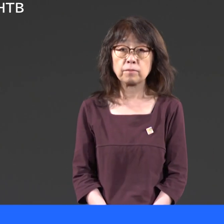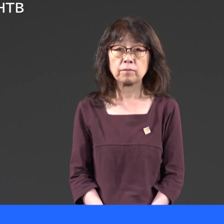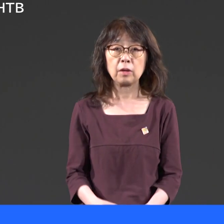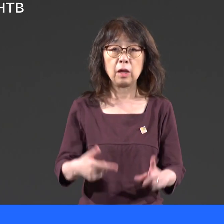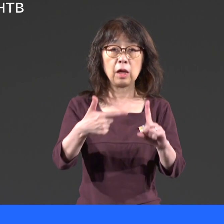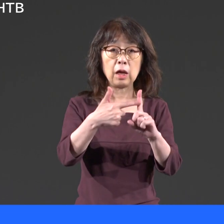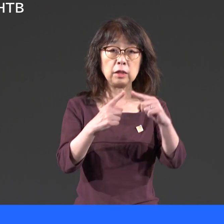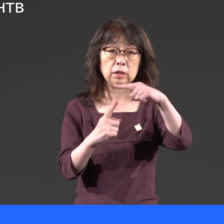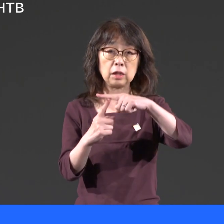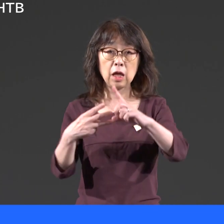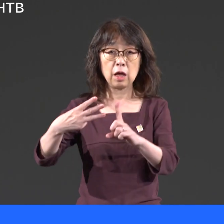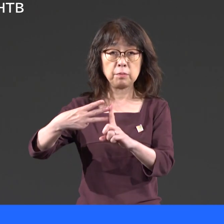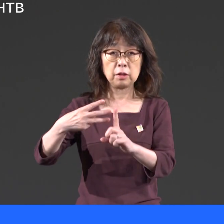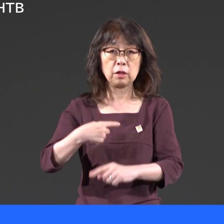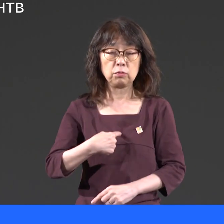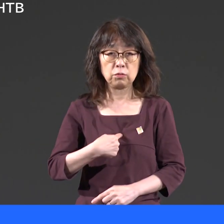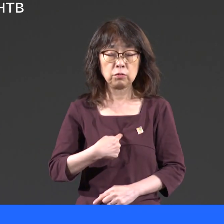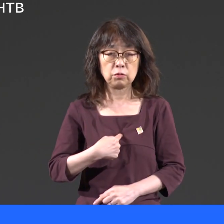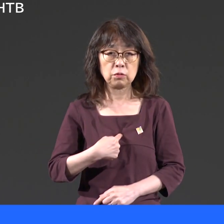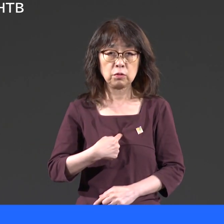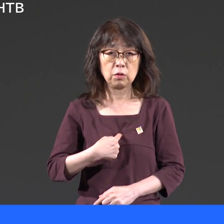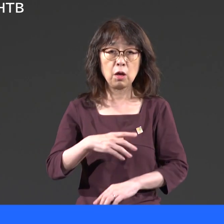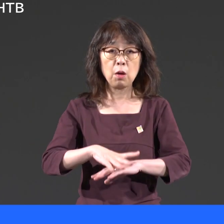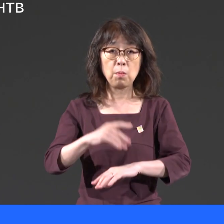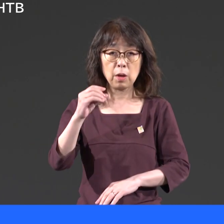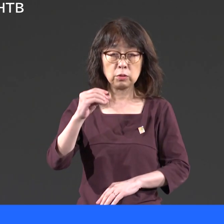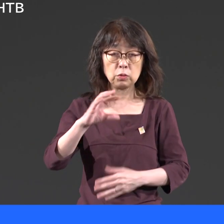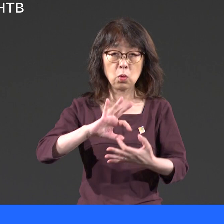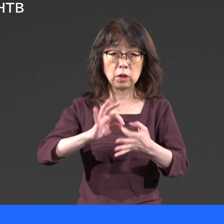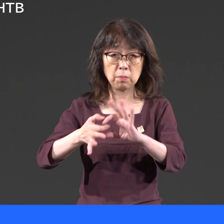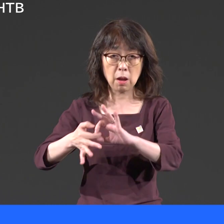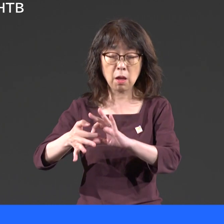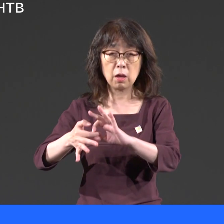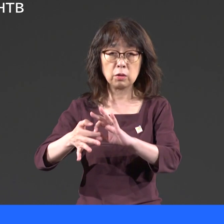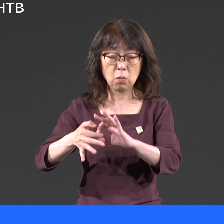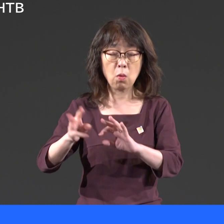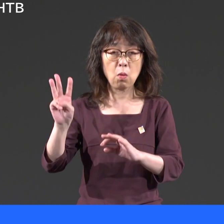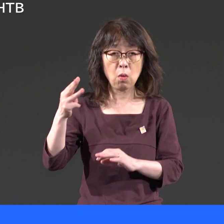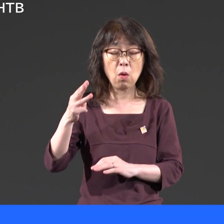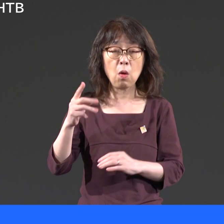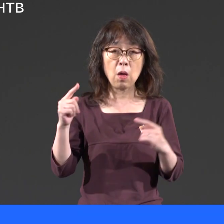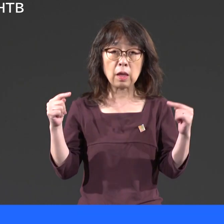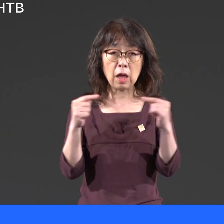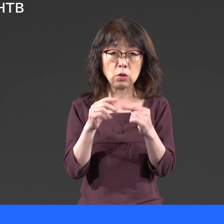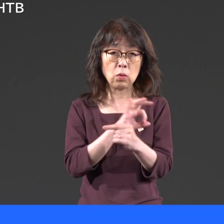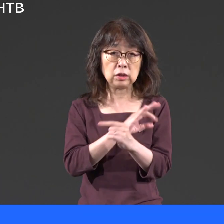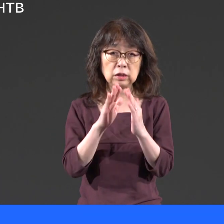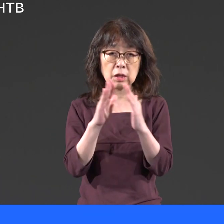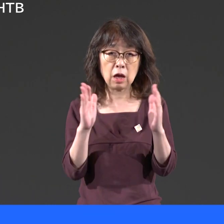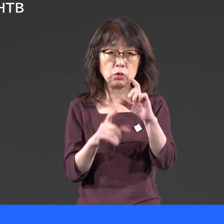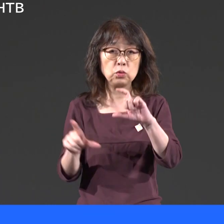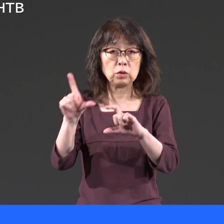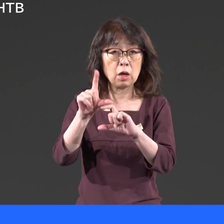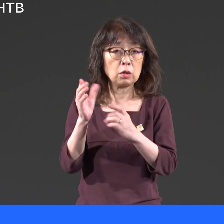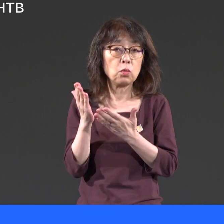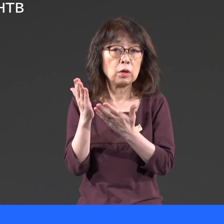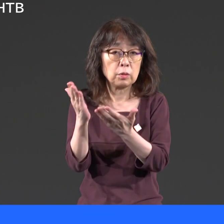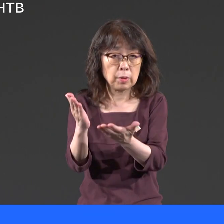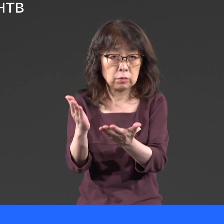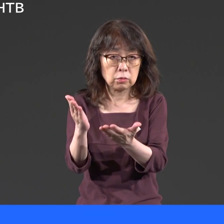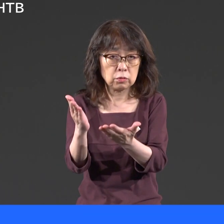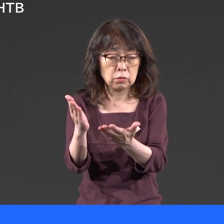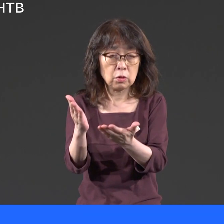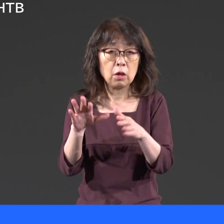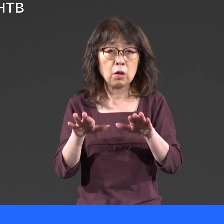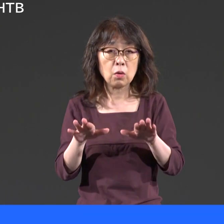HTV の本吉と申します。はい、まずオリパラ運営見直し検討委員会についてちょっと追加でお伺いしたいんですけれども、はい、